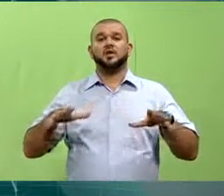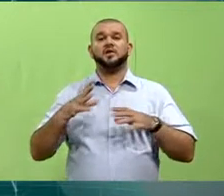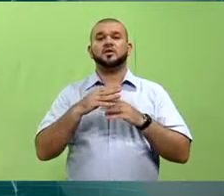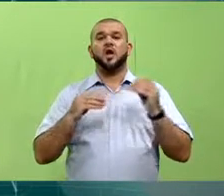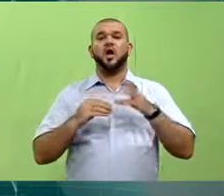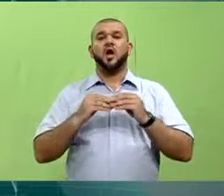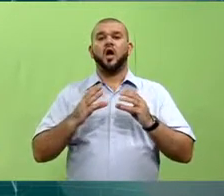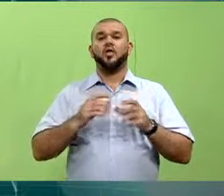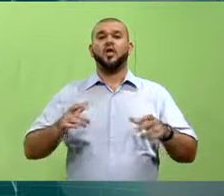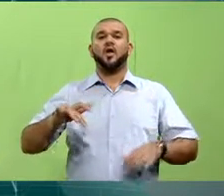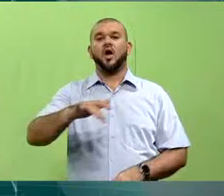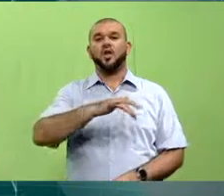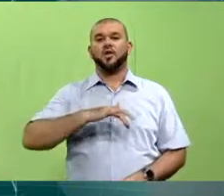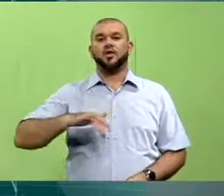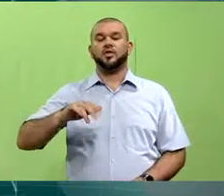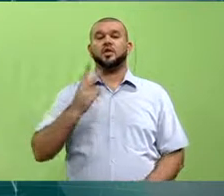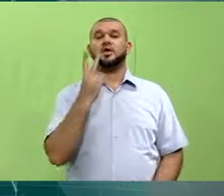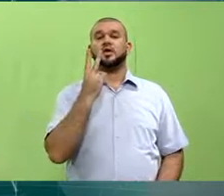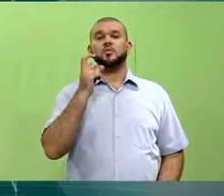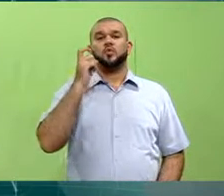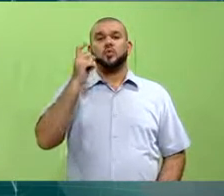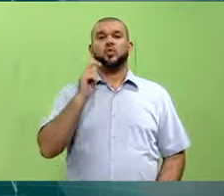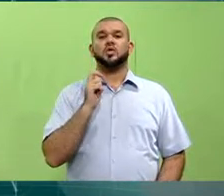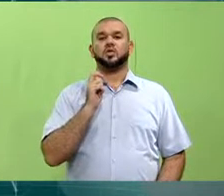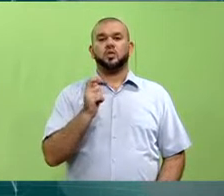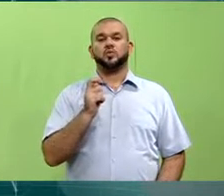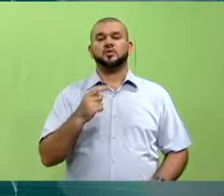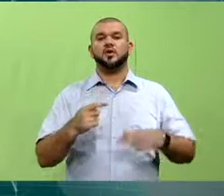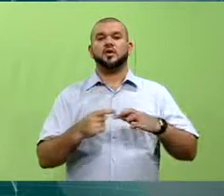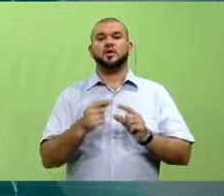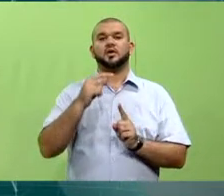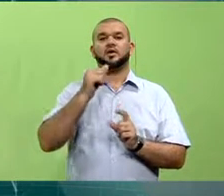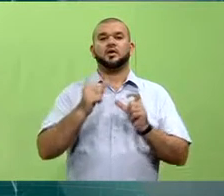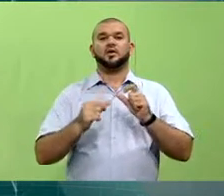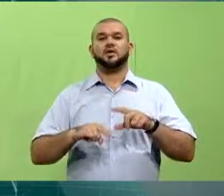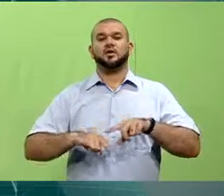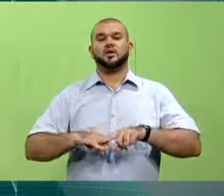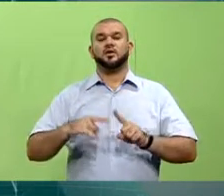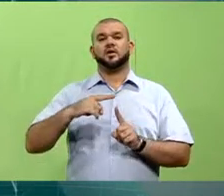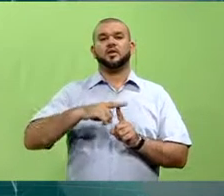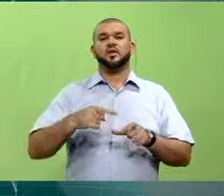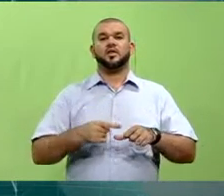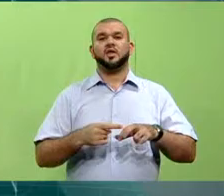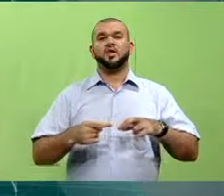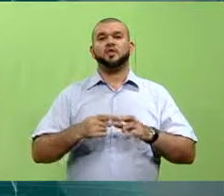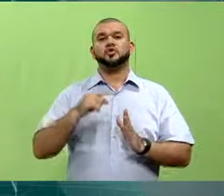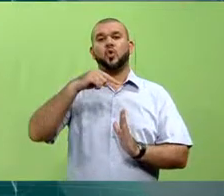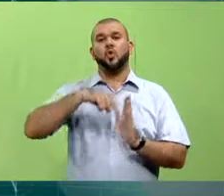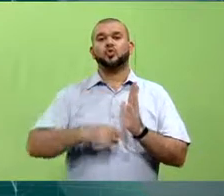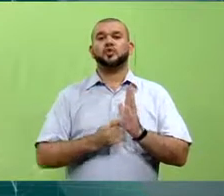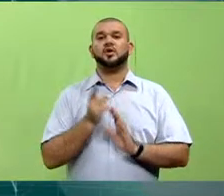Akdeniz'de Adana açıklarında 29 Temmuz'da Richter ölçeğine göre